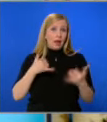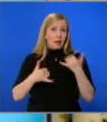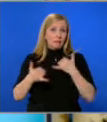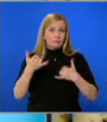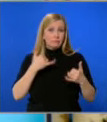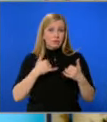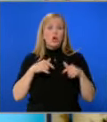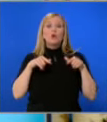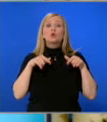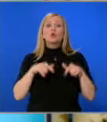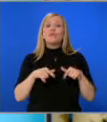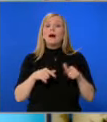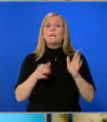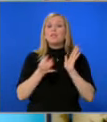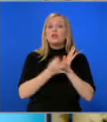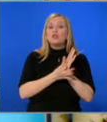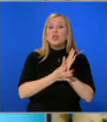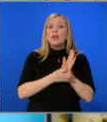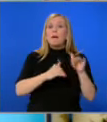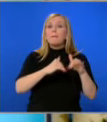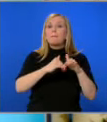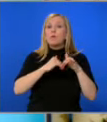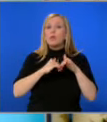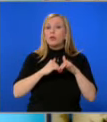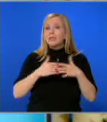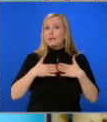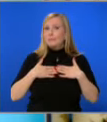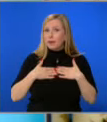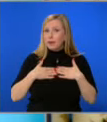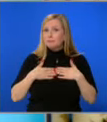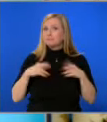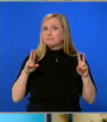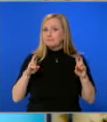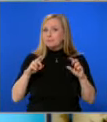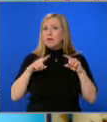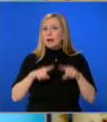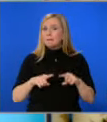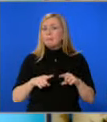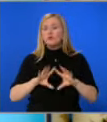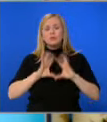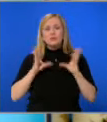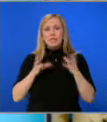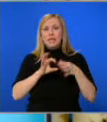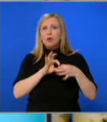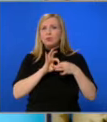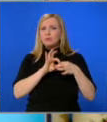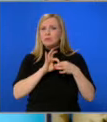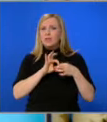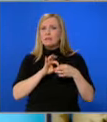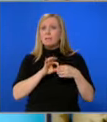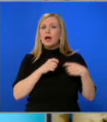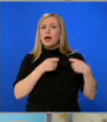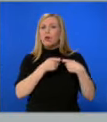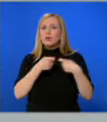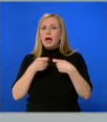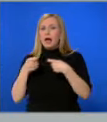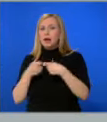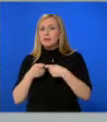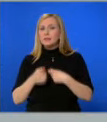приложение «Помогни ми» в реално време денонощно ще може през него да се осъществява комуникация. Анонимността